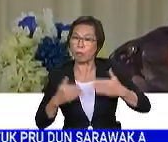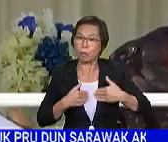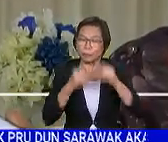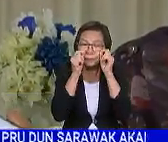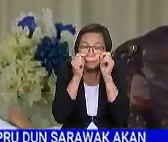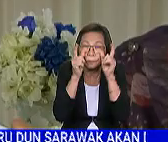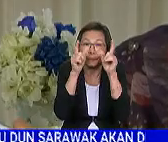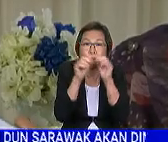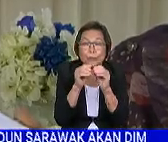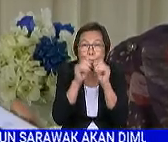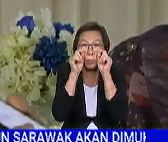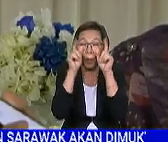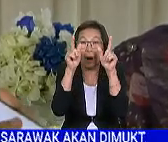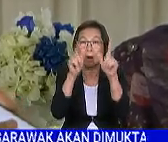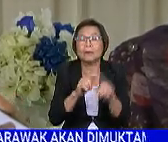kesedaran,